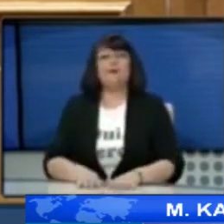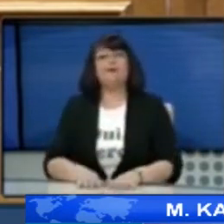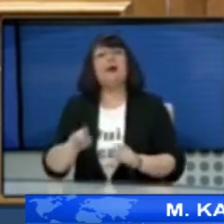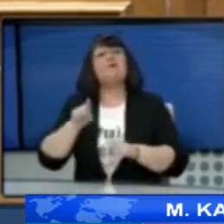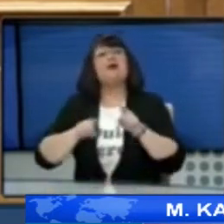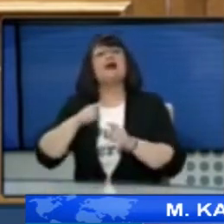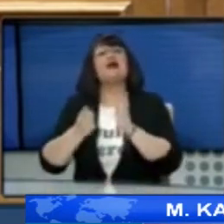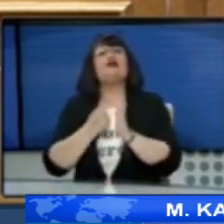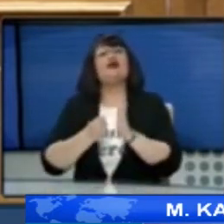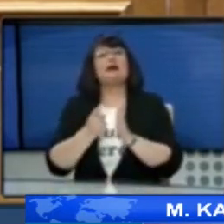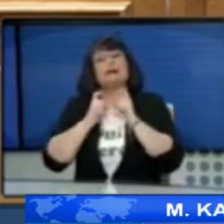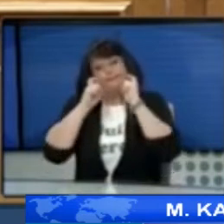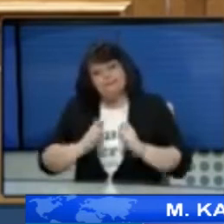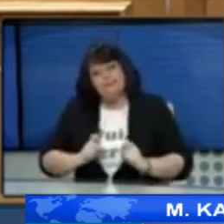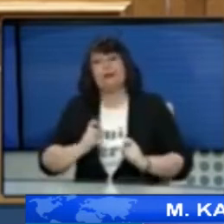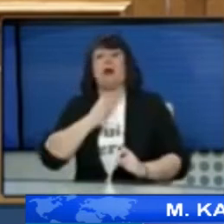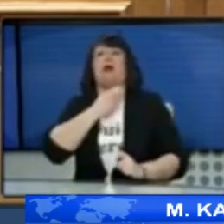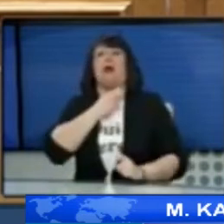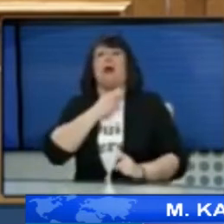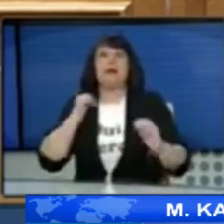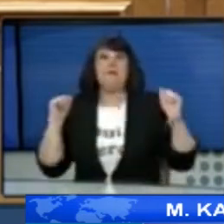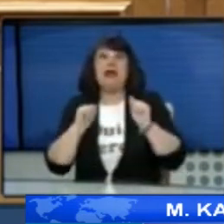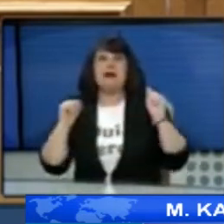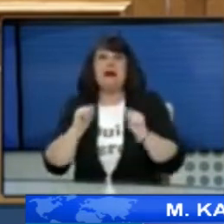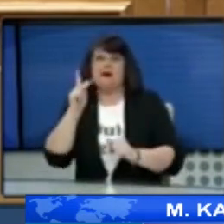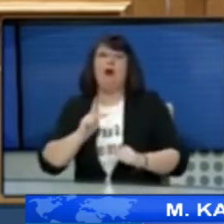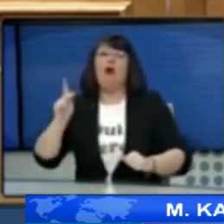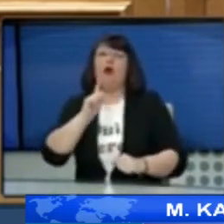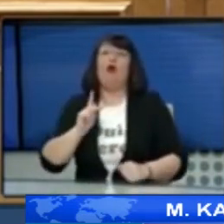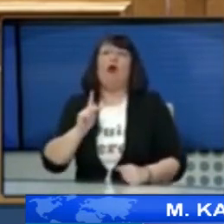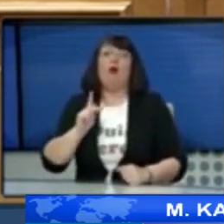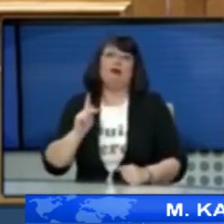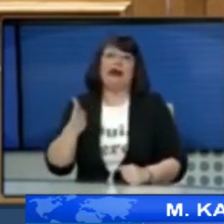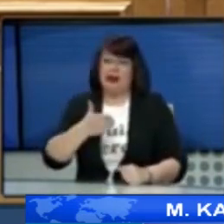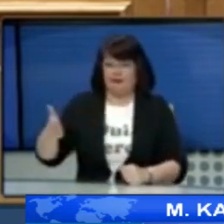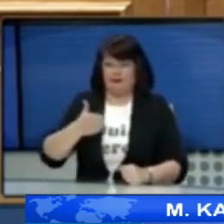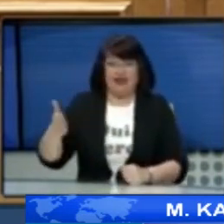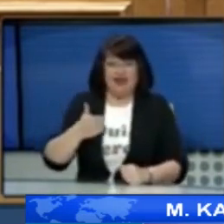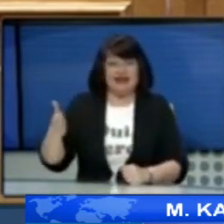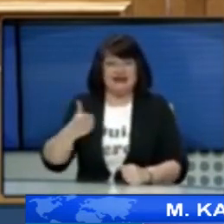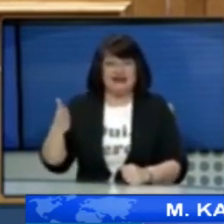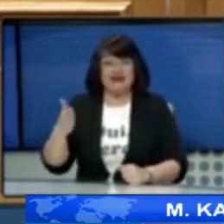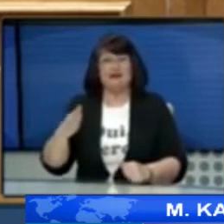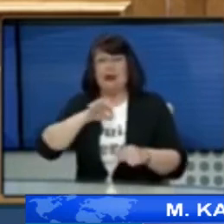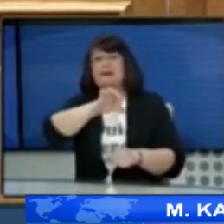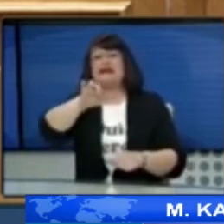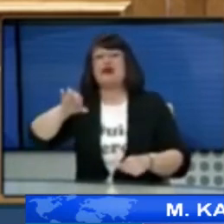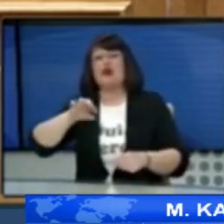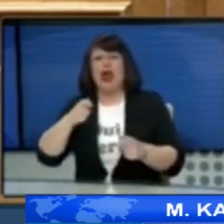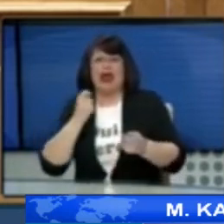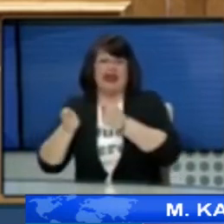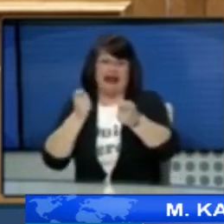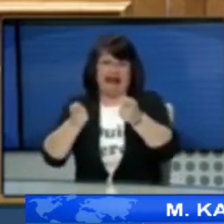φορές αναγκάζεται υπό την πίεση της κοινωνίας ή και της λαϊκής δεξιάς να μοιράζει επικοινωνιακά ψίχουλα,